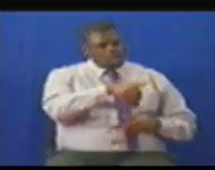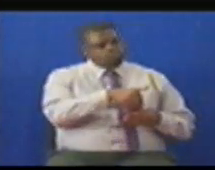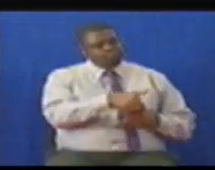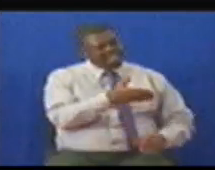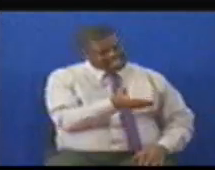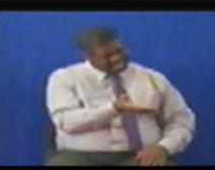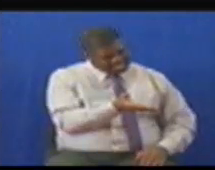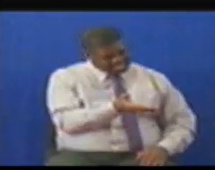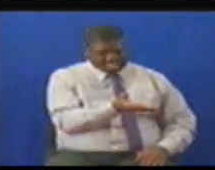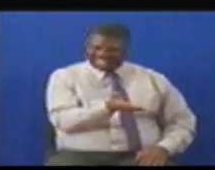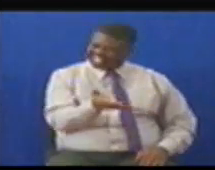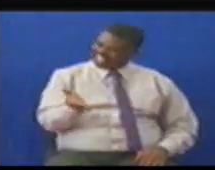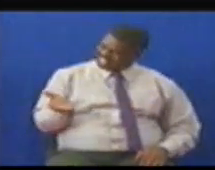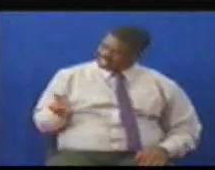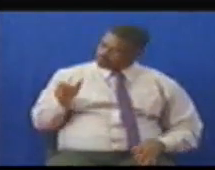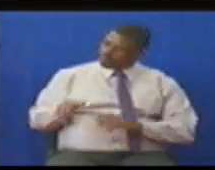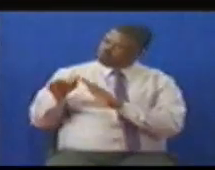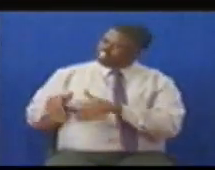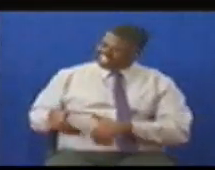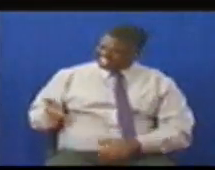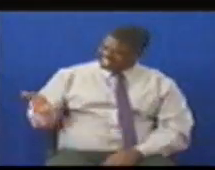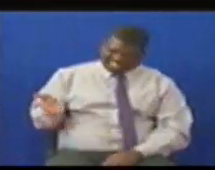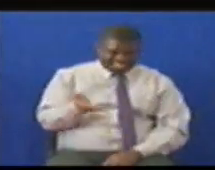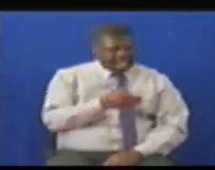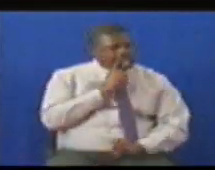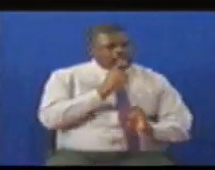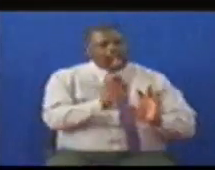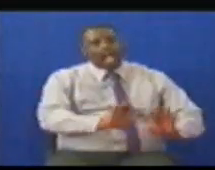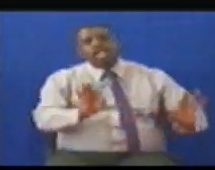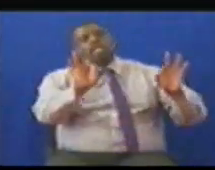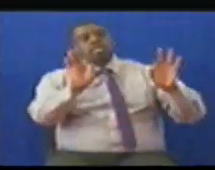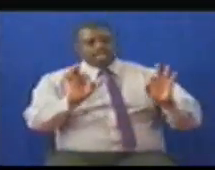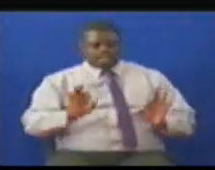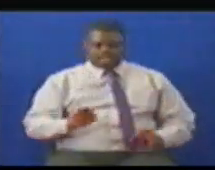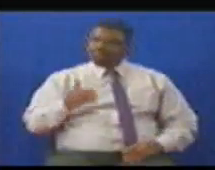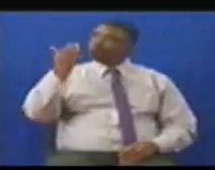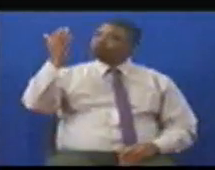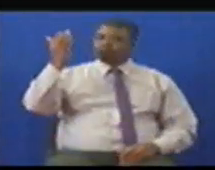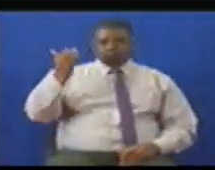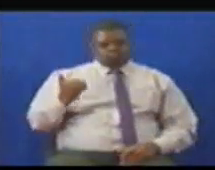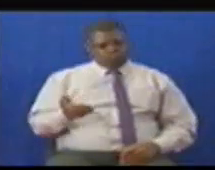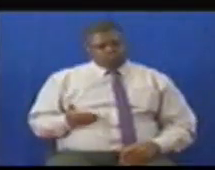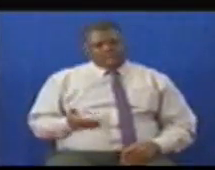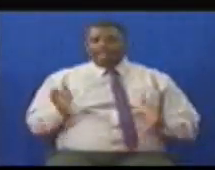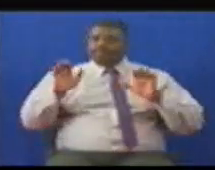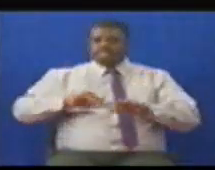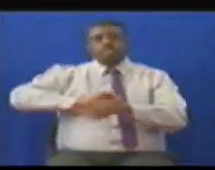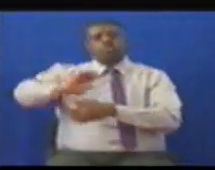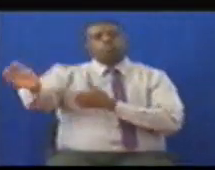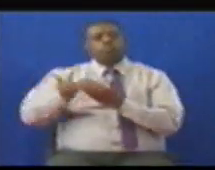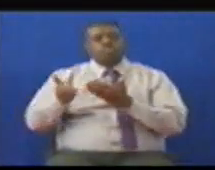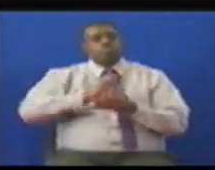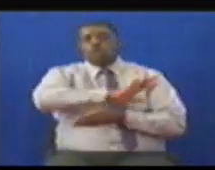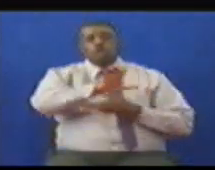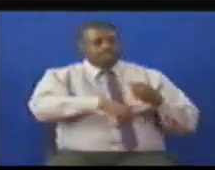na wabunge wote kwa ujumla kila la heri katika uchaguzi ujao, na Mwenyezi Mungu atujalie tuweze sote katika bunge lijalo